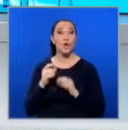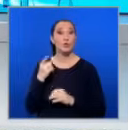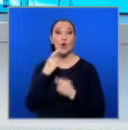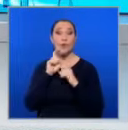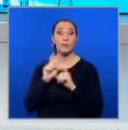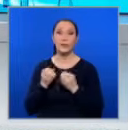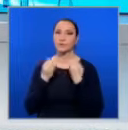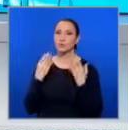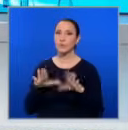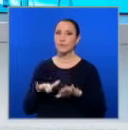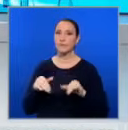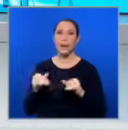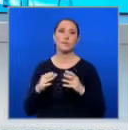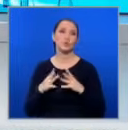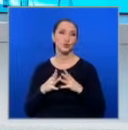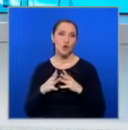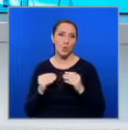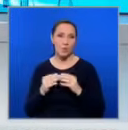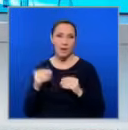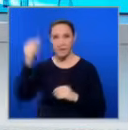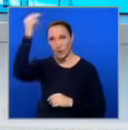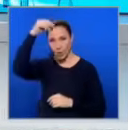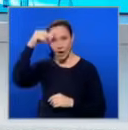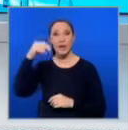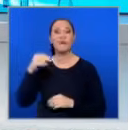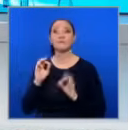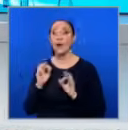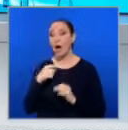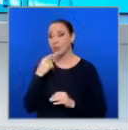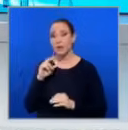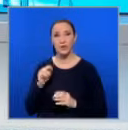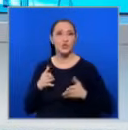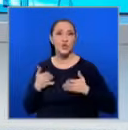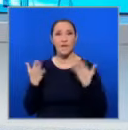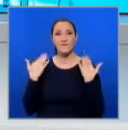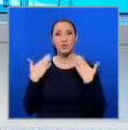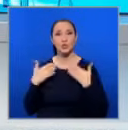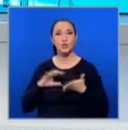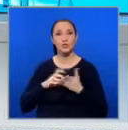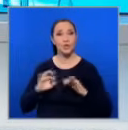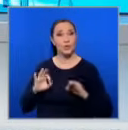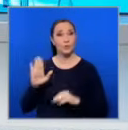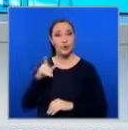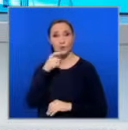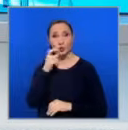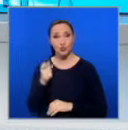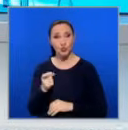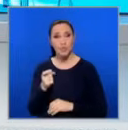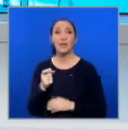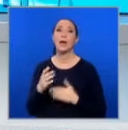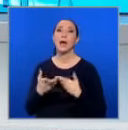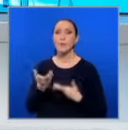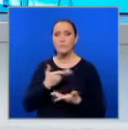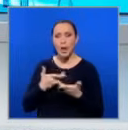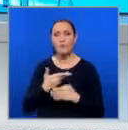коментира възможността за приемането на Румъния и България в така наречения въздушен Шенген. По думите му, преговорите продължават